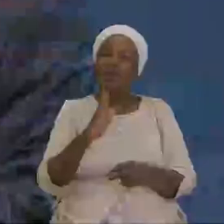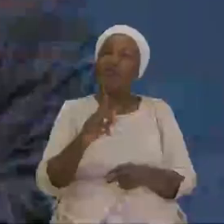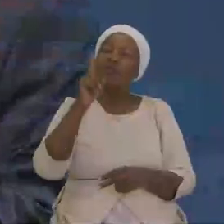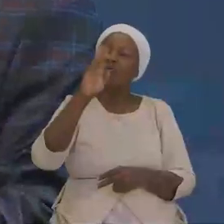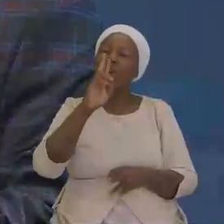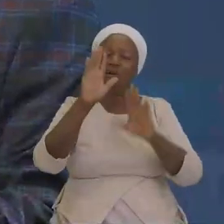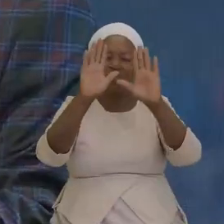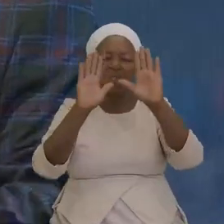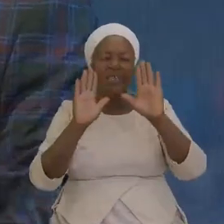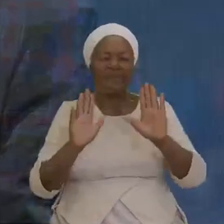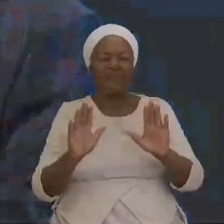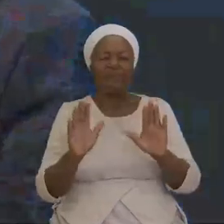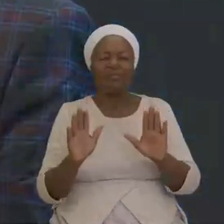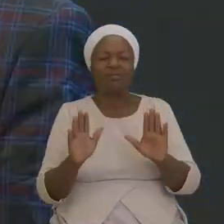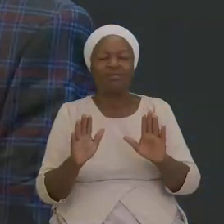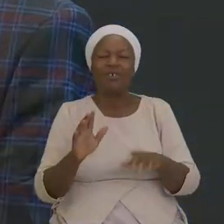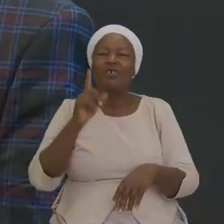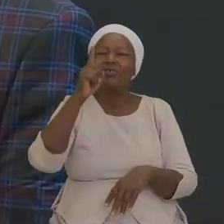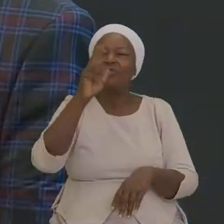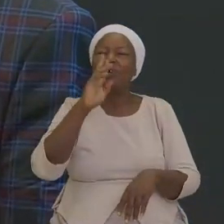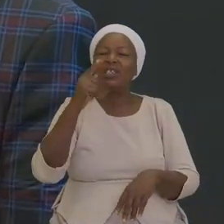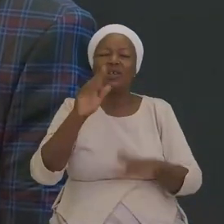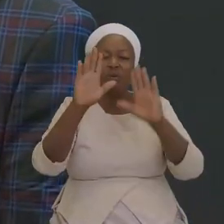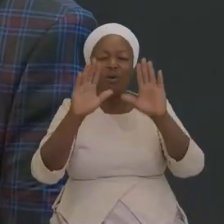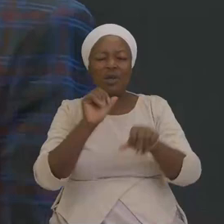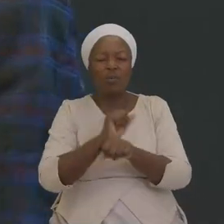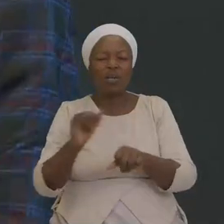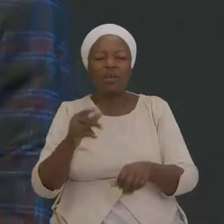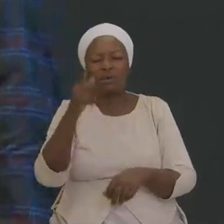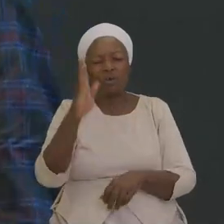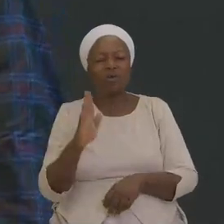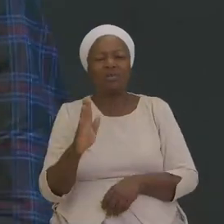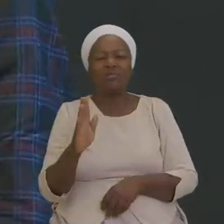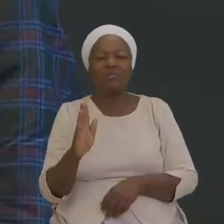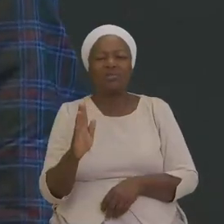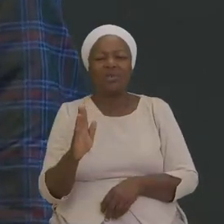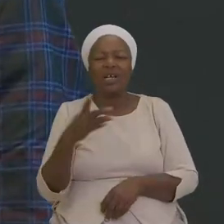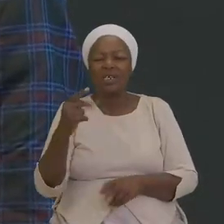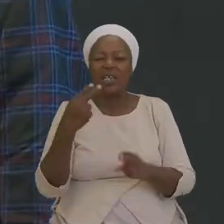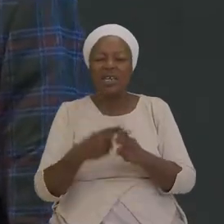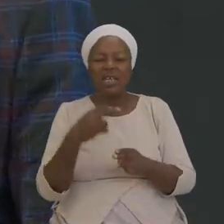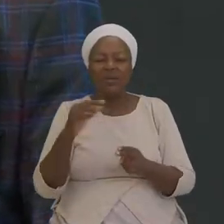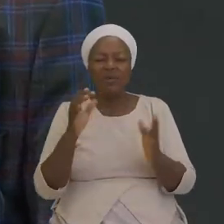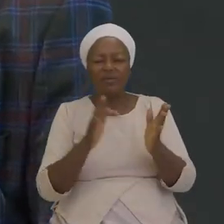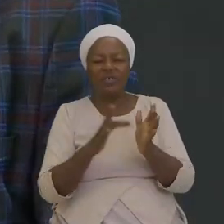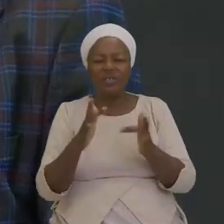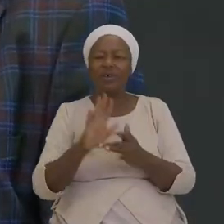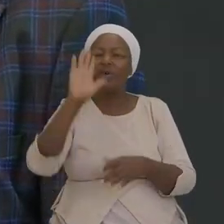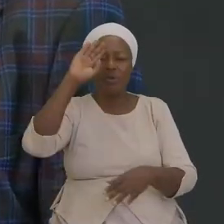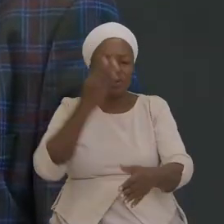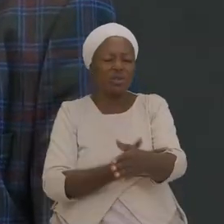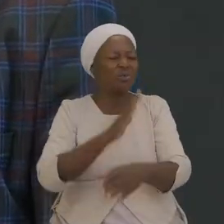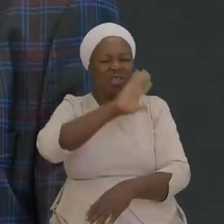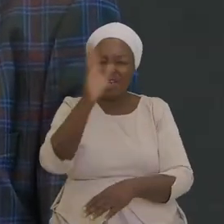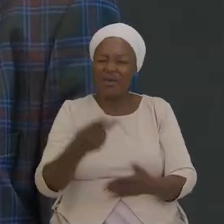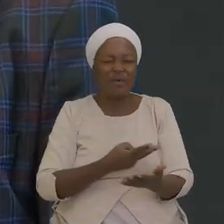Dieu, tu es merveilleux. Tu es le Dieu qui opère des prodiges. Le nom de Jésus, ton Fils,